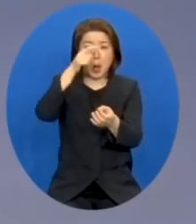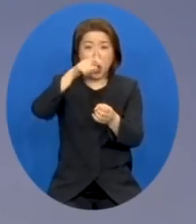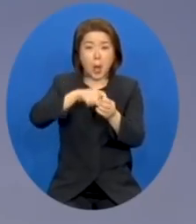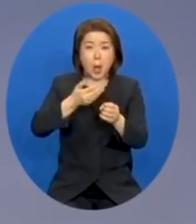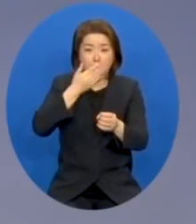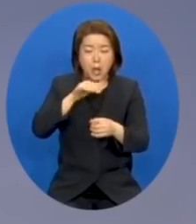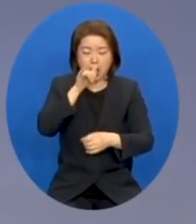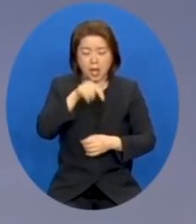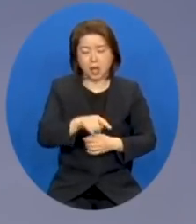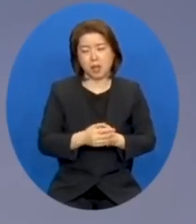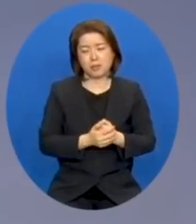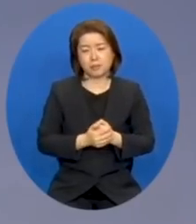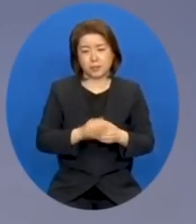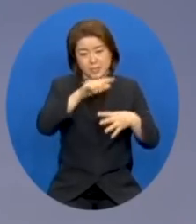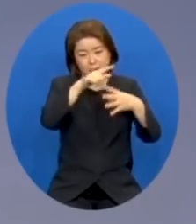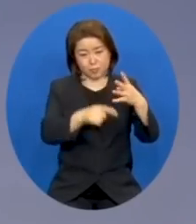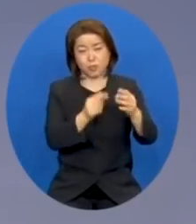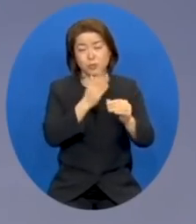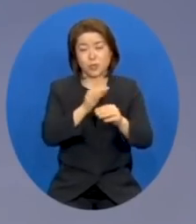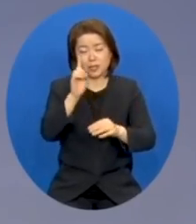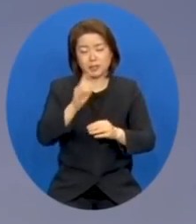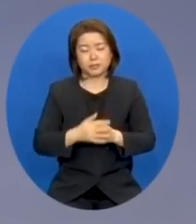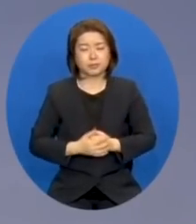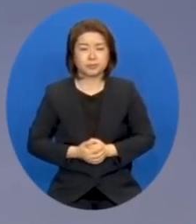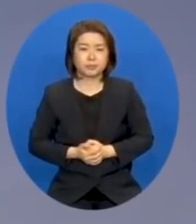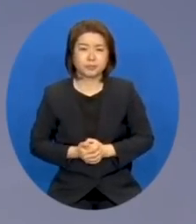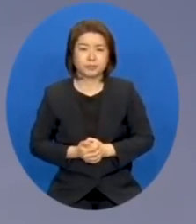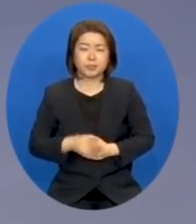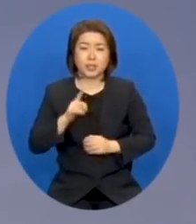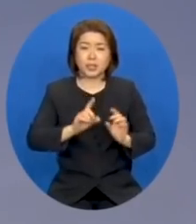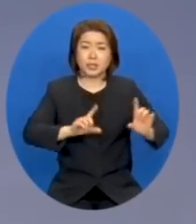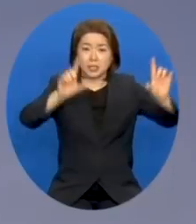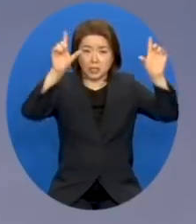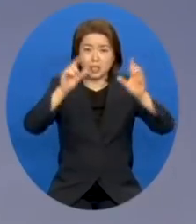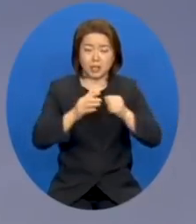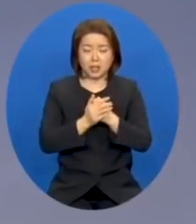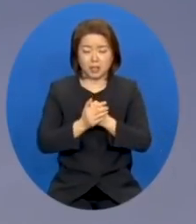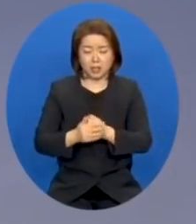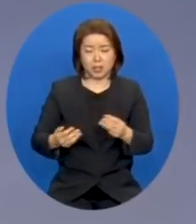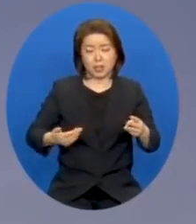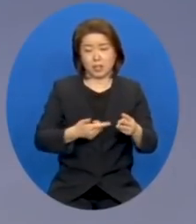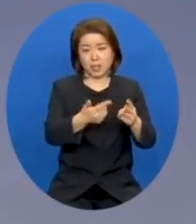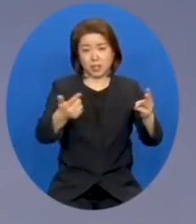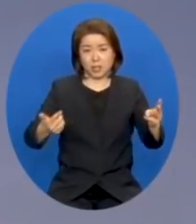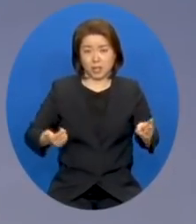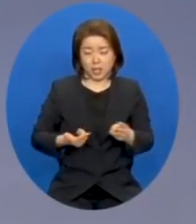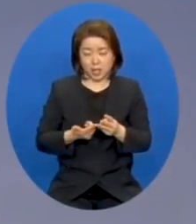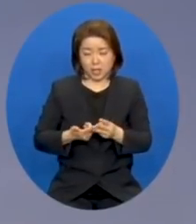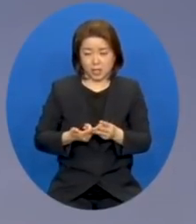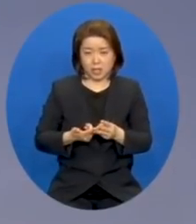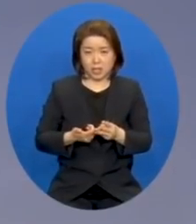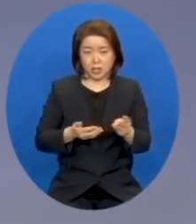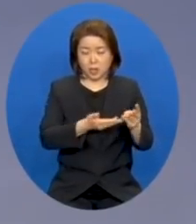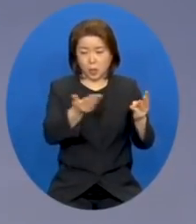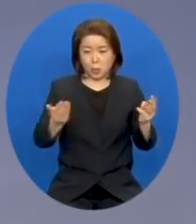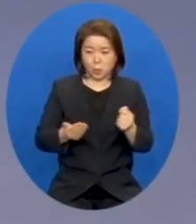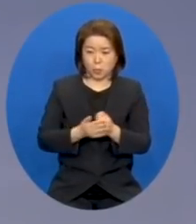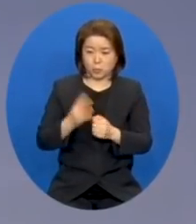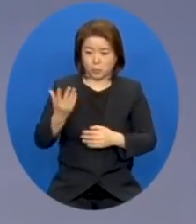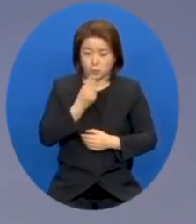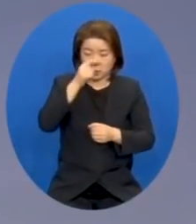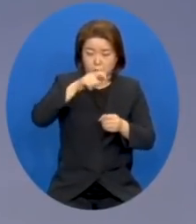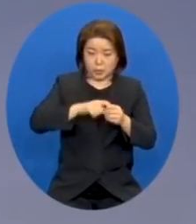같아요 그런데 그 해에 그 갈릴리 호수 성찬식 은 놈으로 뭐 어려웠어요